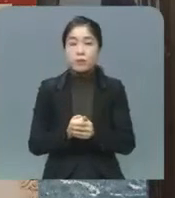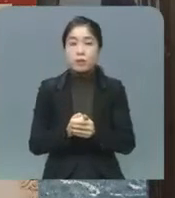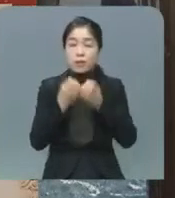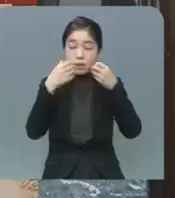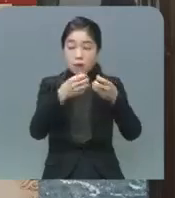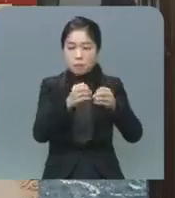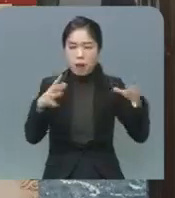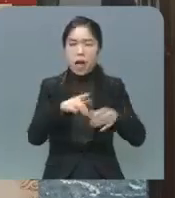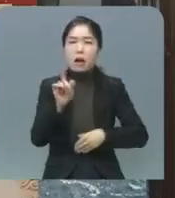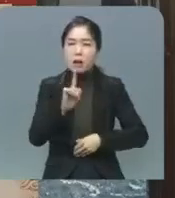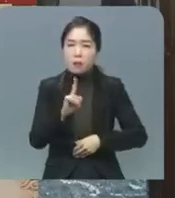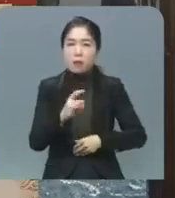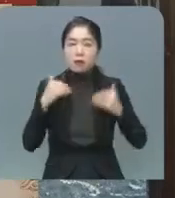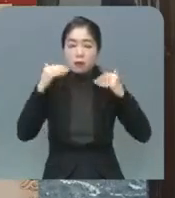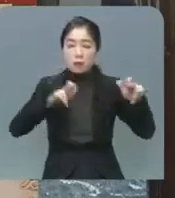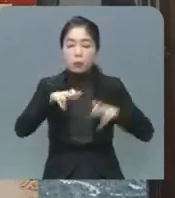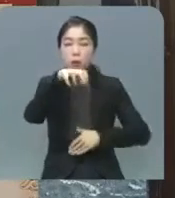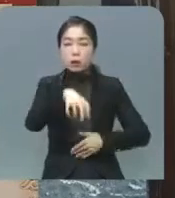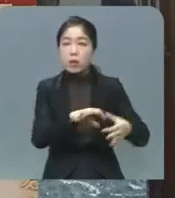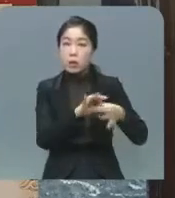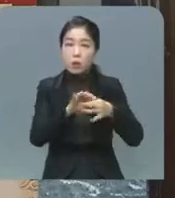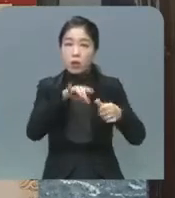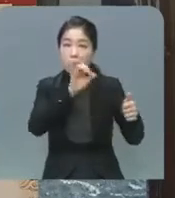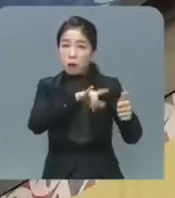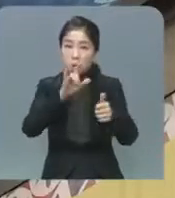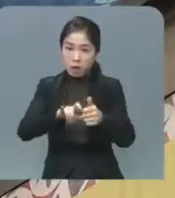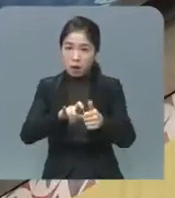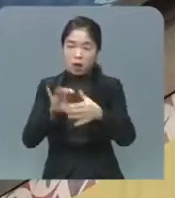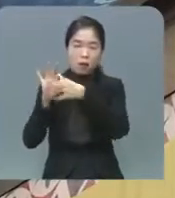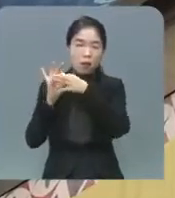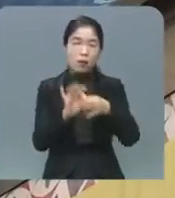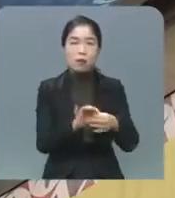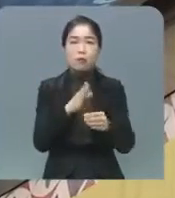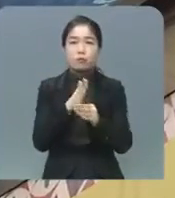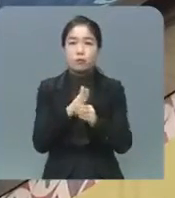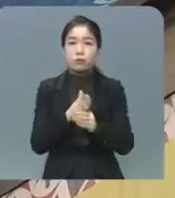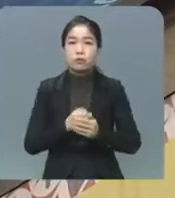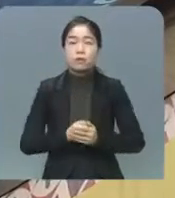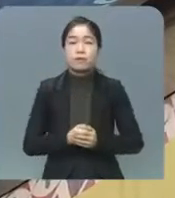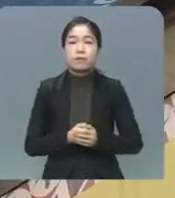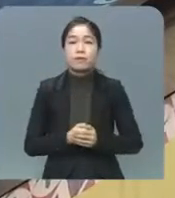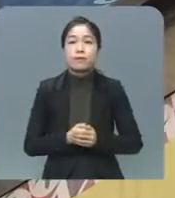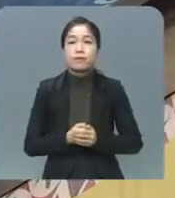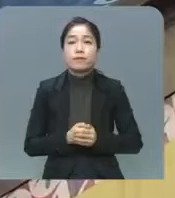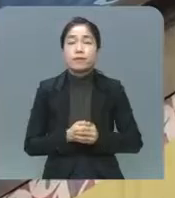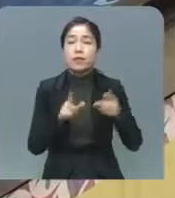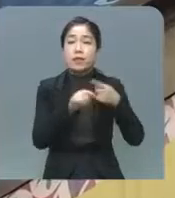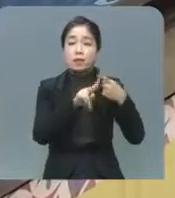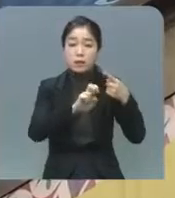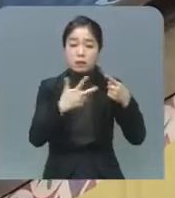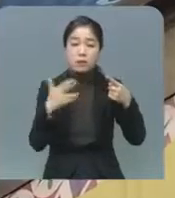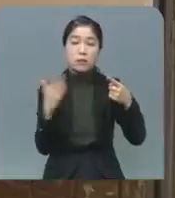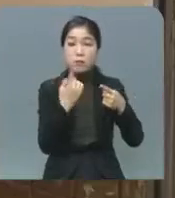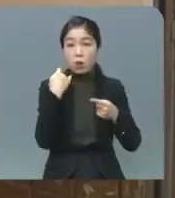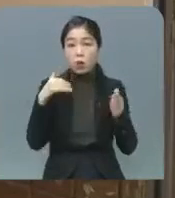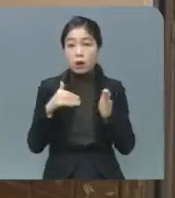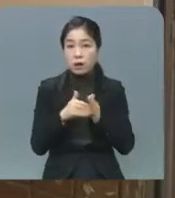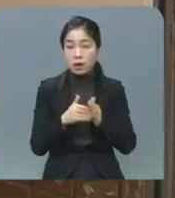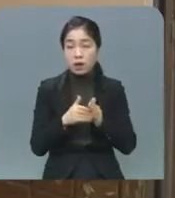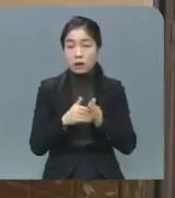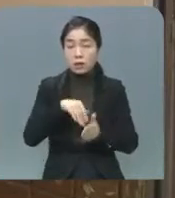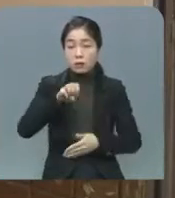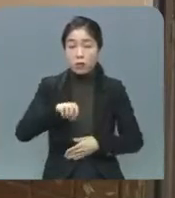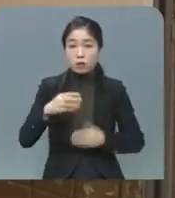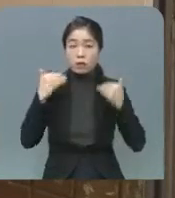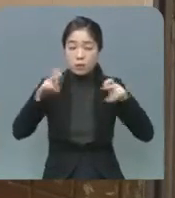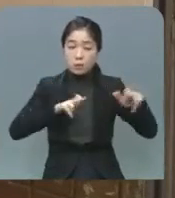집단 감염지로 지목된 성인 오락실과 관련한 확진자도 계속 발생하고 있습니다. 지난달 27일부터 어제까지